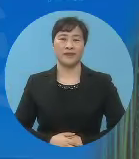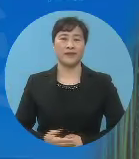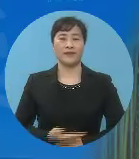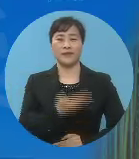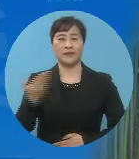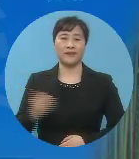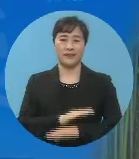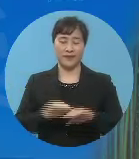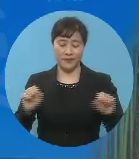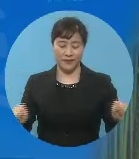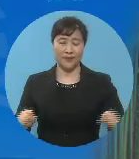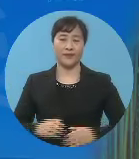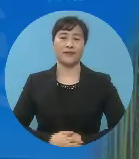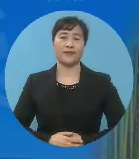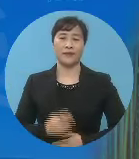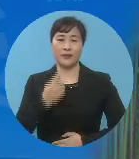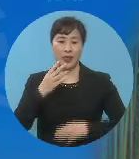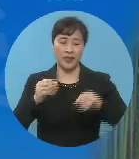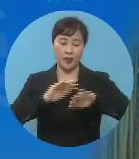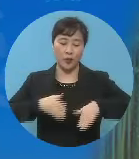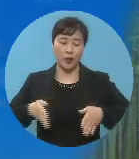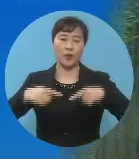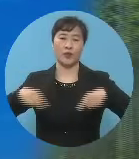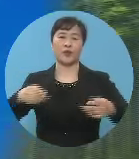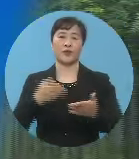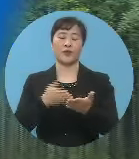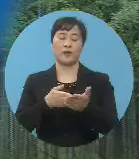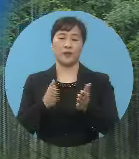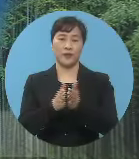여러분 안녕하십니까? 생명의 땅 전남 도종뉴스입니다.